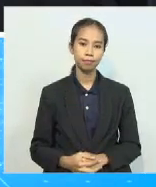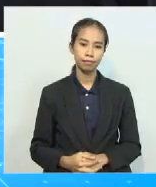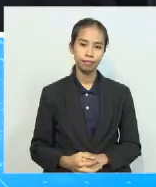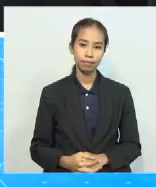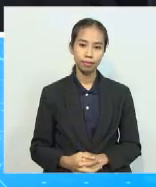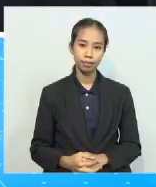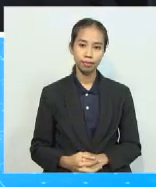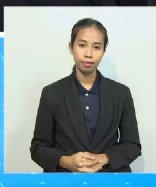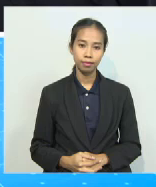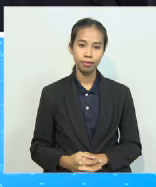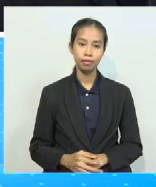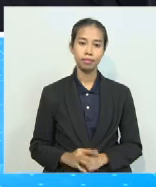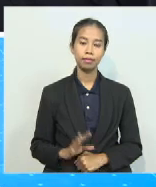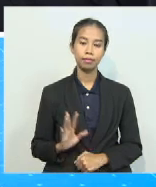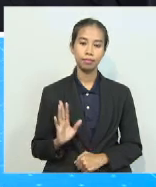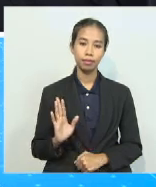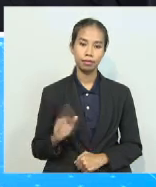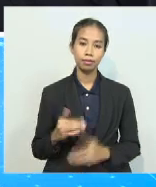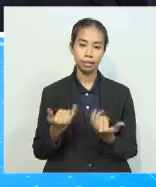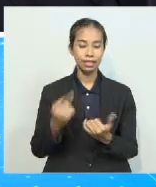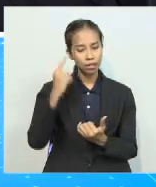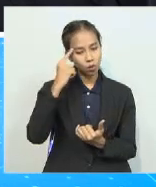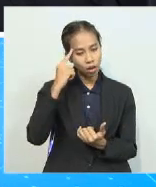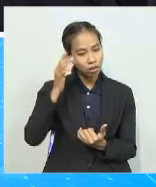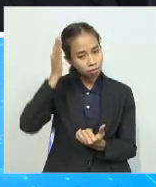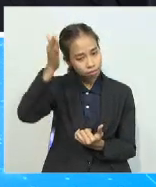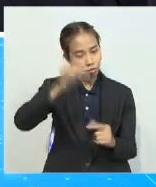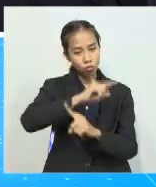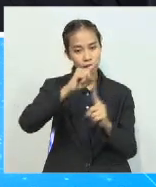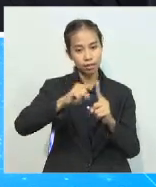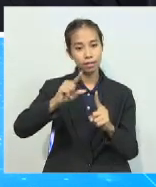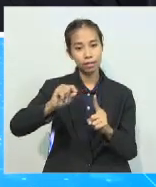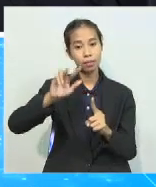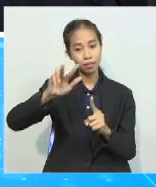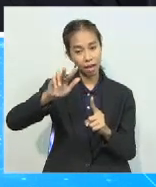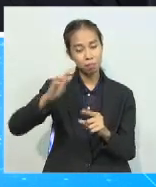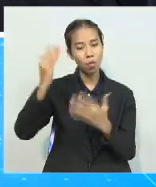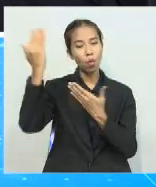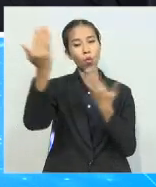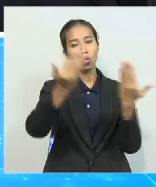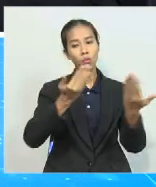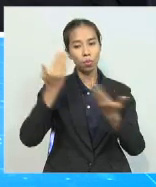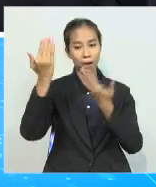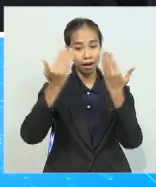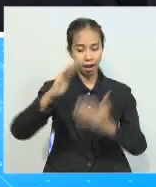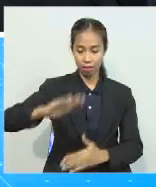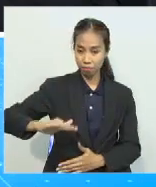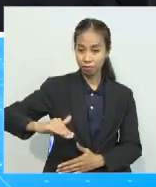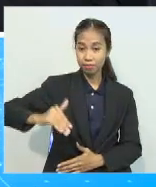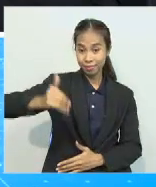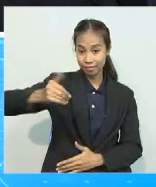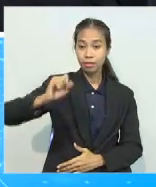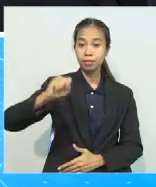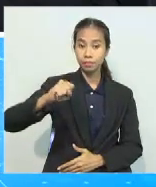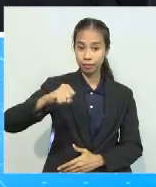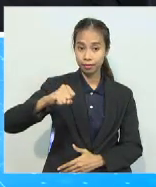อธิบดีคะ คร ับก็แสดงว่าหลัง23นี้ไปเนี่ยอากาศนี่น่าจะดีขึ้นนะคะโดยเฉพาะในพื้นที่กรุงเทพมหาน